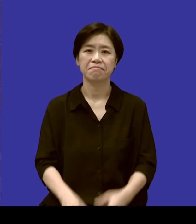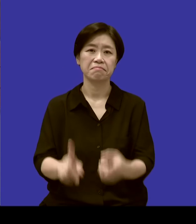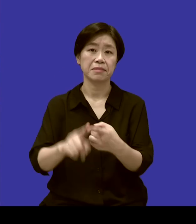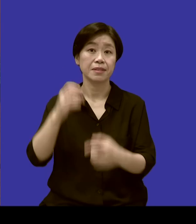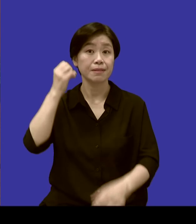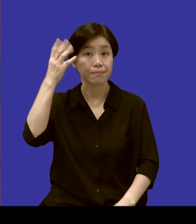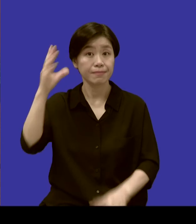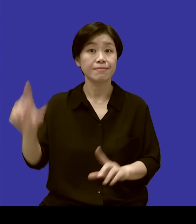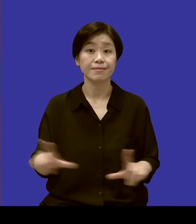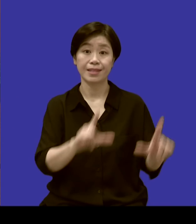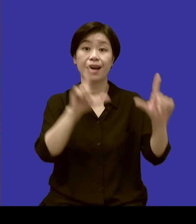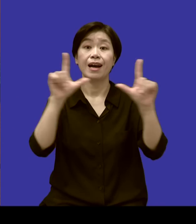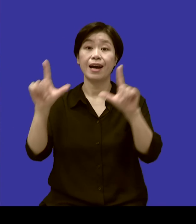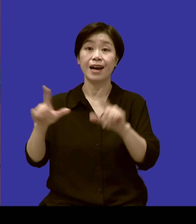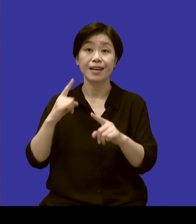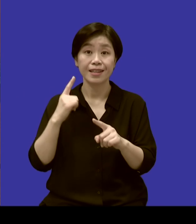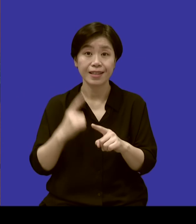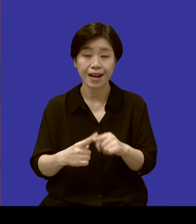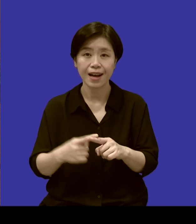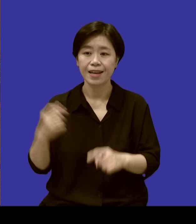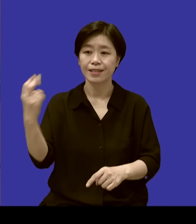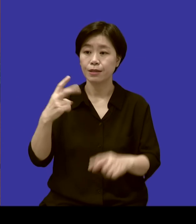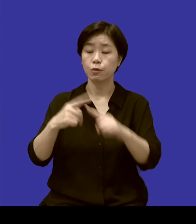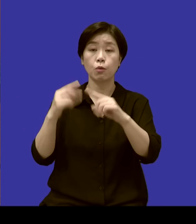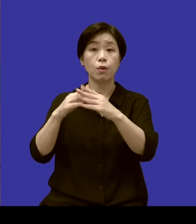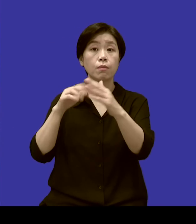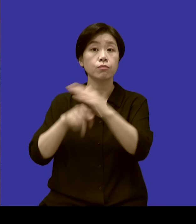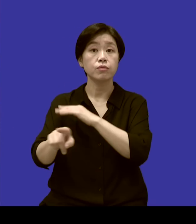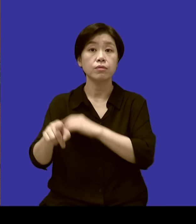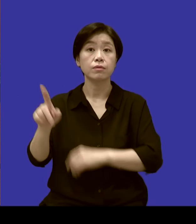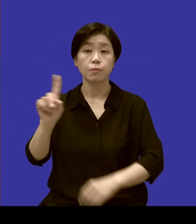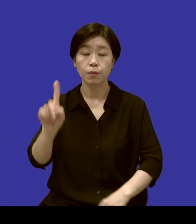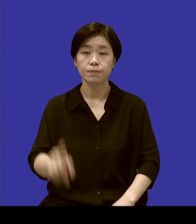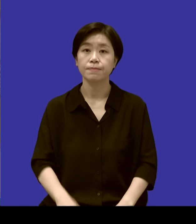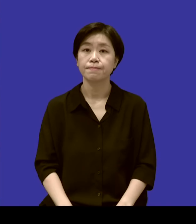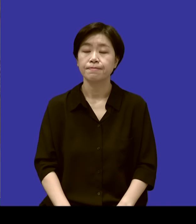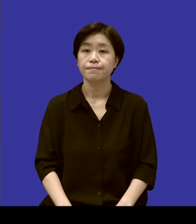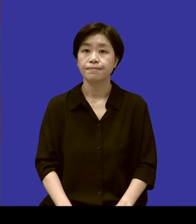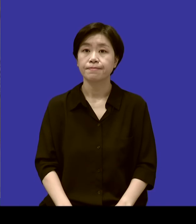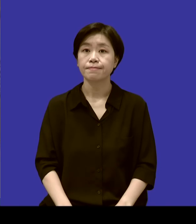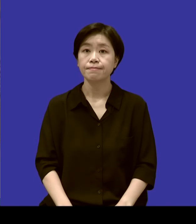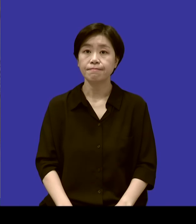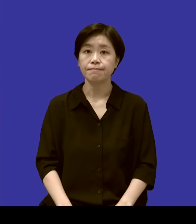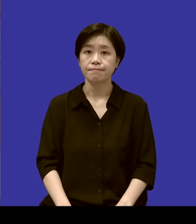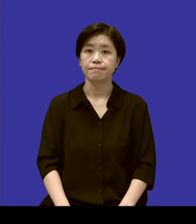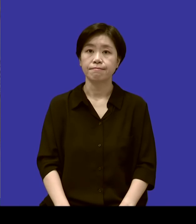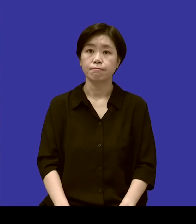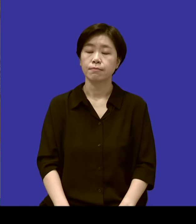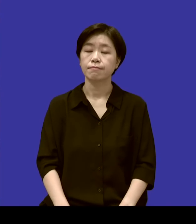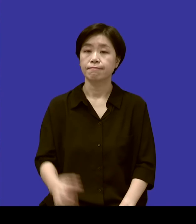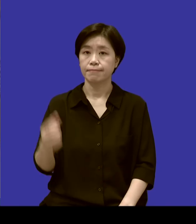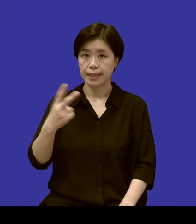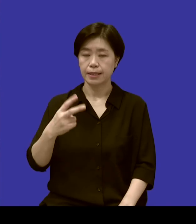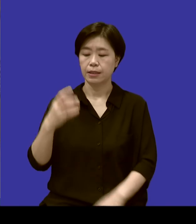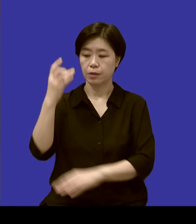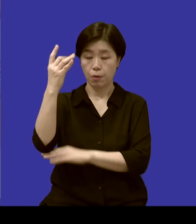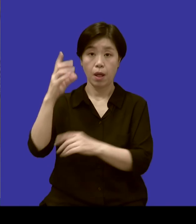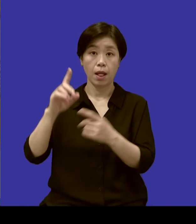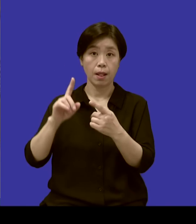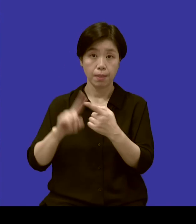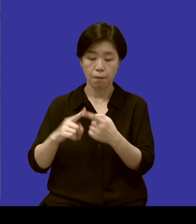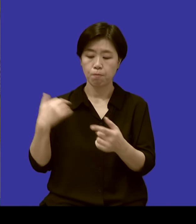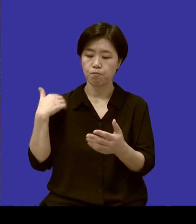살다가 어떻게 다시 교회를 찾게 되셨어요? 이제 그러고 집에 와서 생활을 하다가 네. 내가